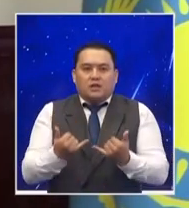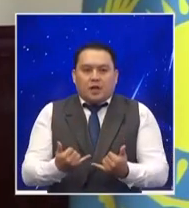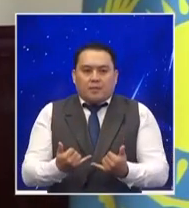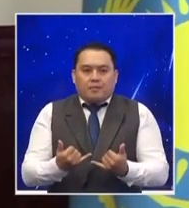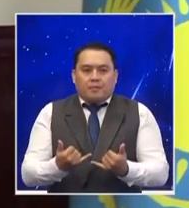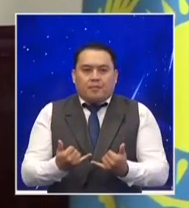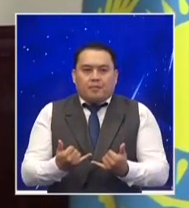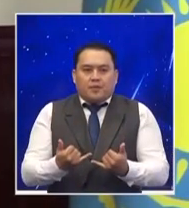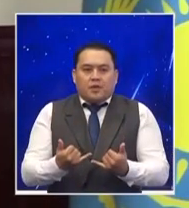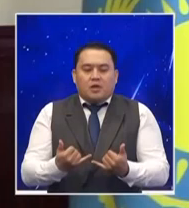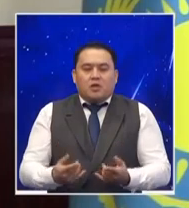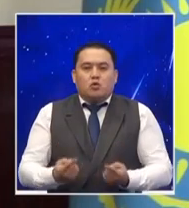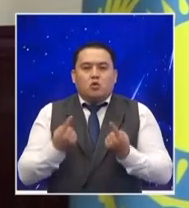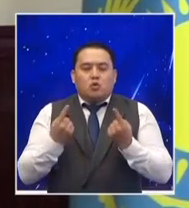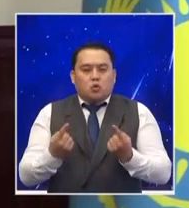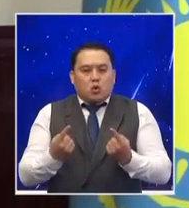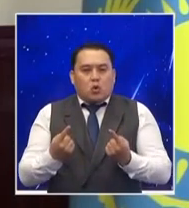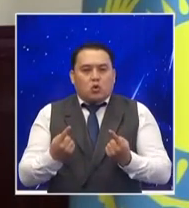құрметтеп жатқаны ең үлкен бір